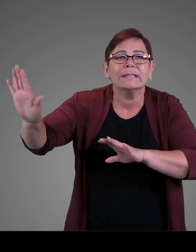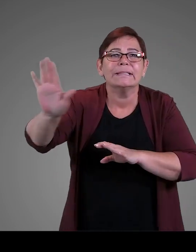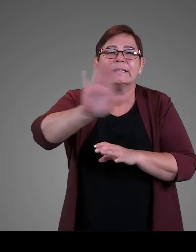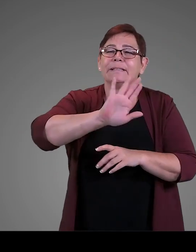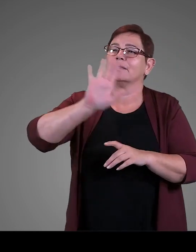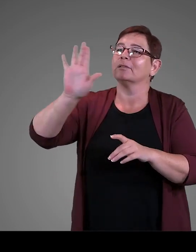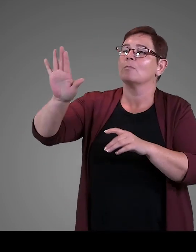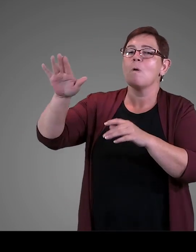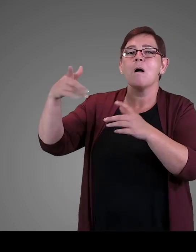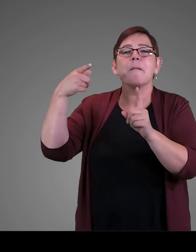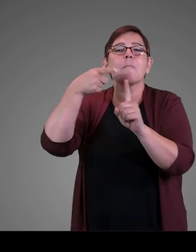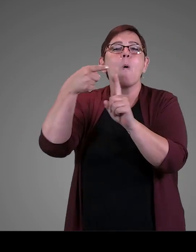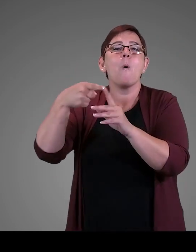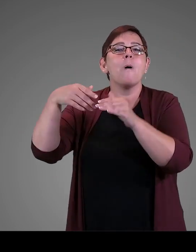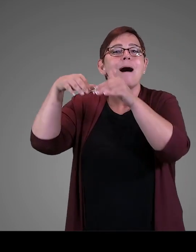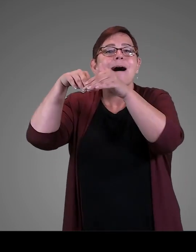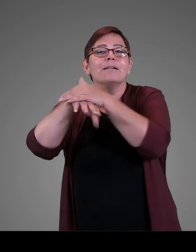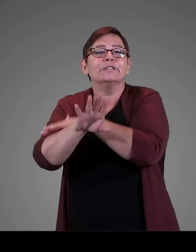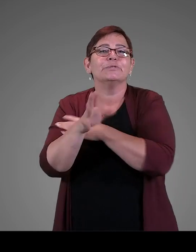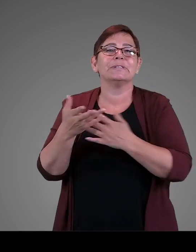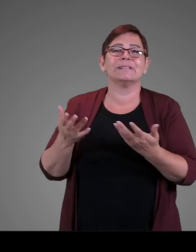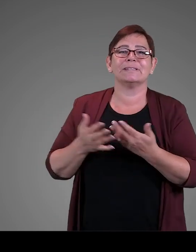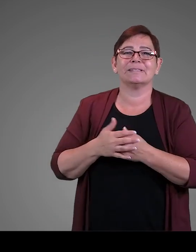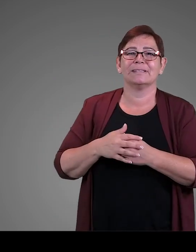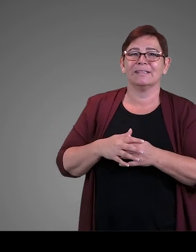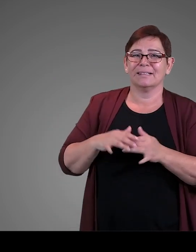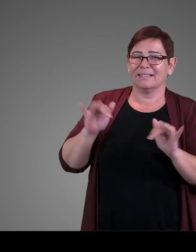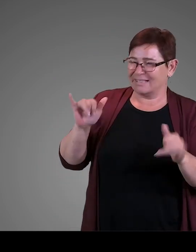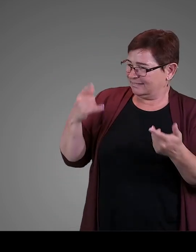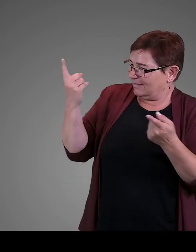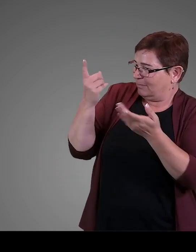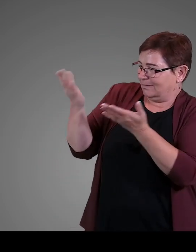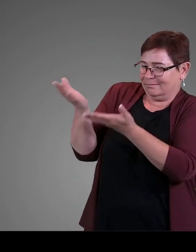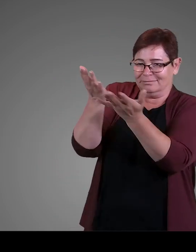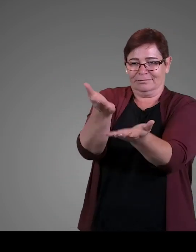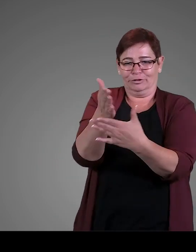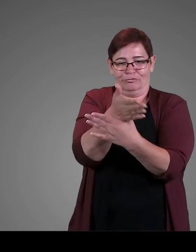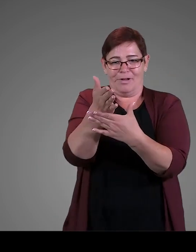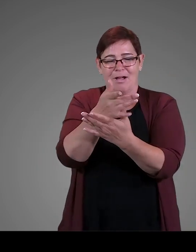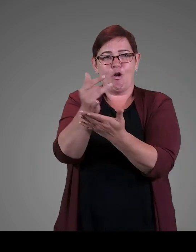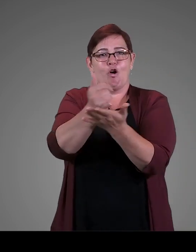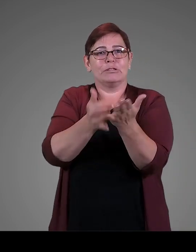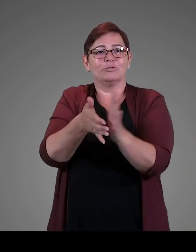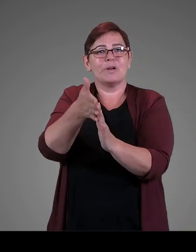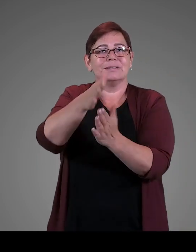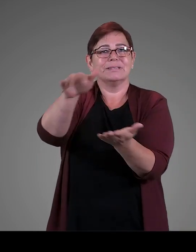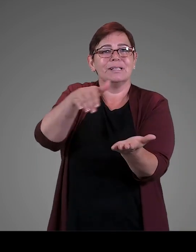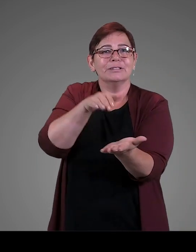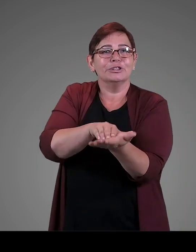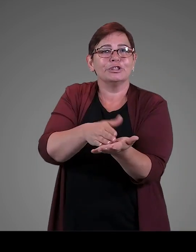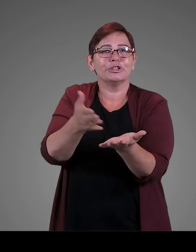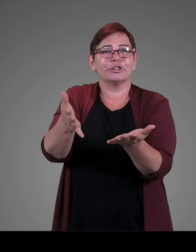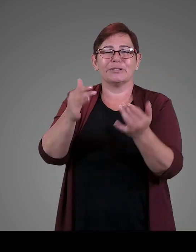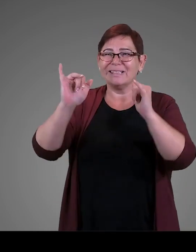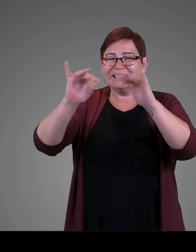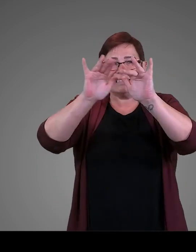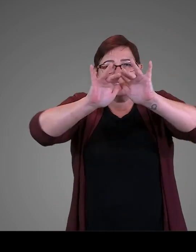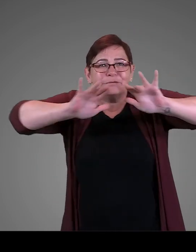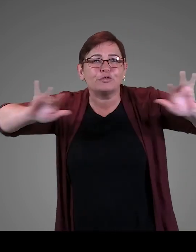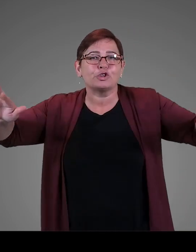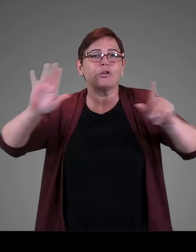collective, parce qu'en vous entendre chacun vos parcours, vos points d'entrée, je trouve qu'il y a quelque chose de particulier aussi dans les centres d'artistes, dans le sens